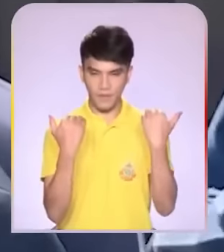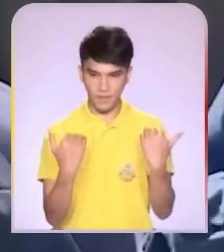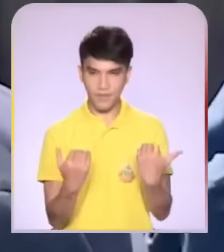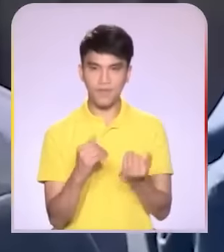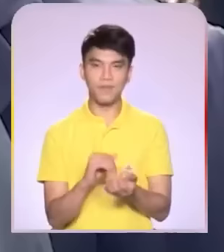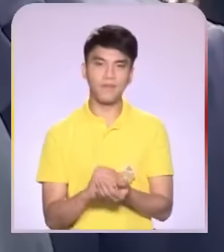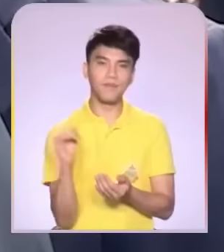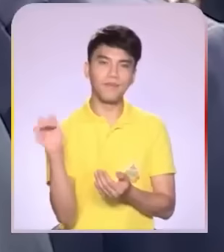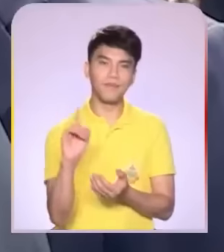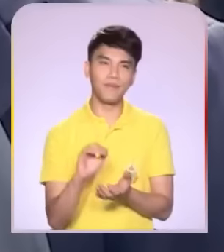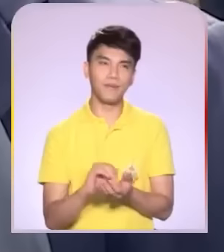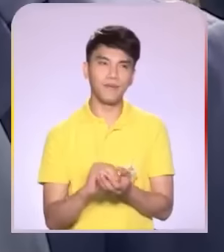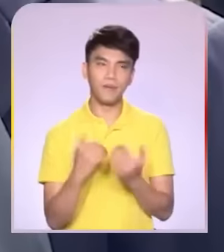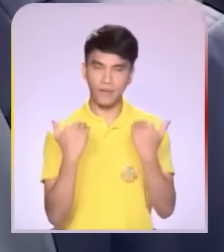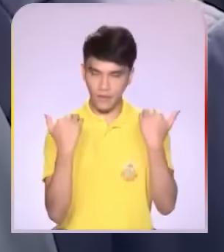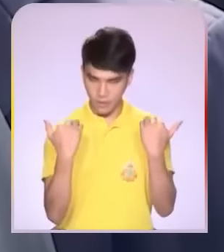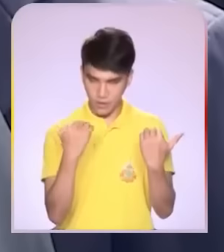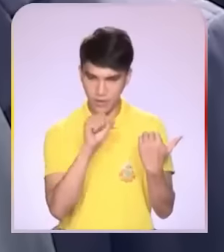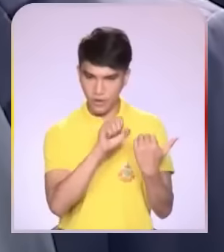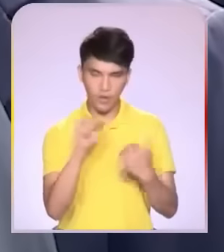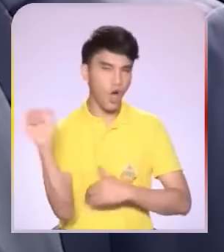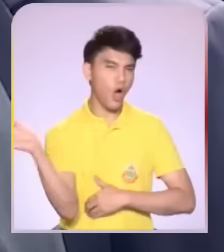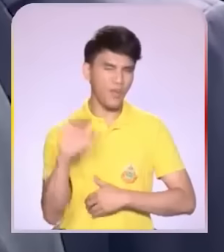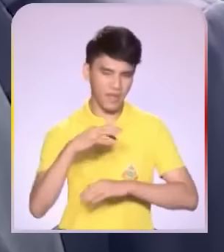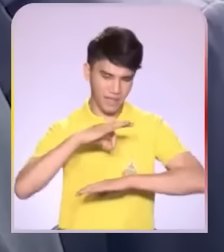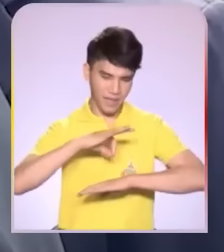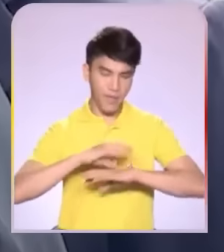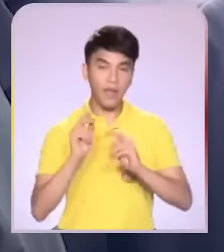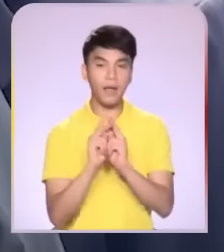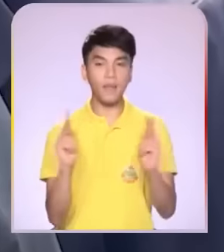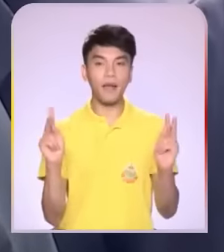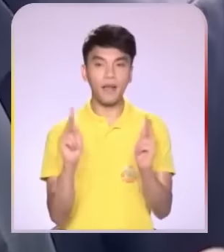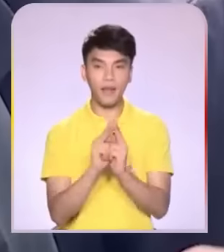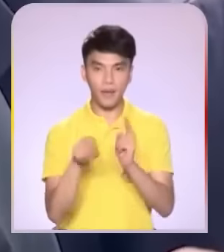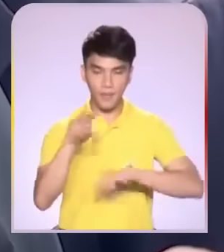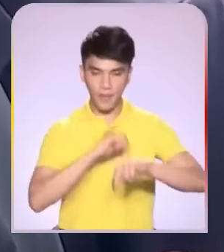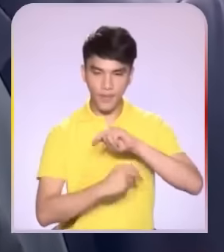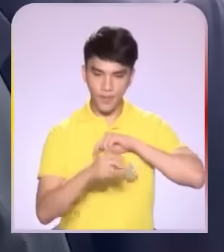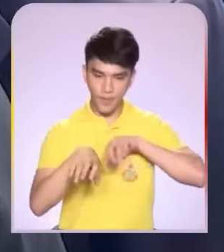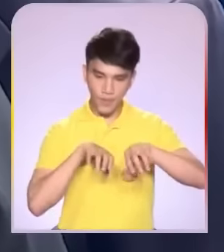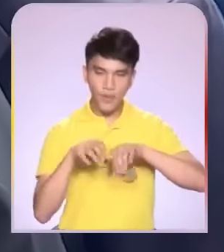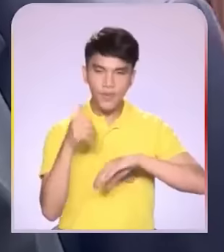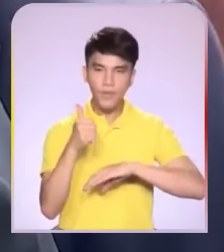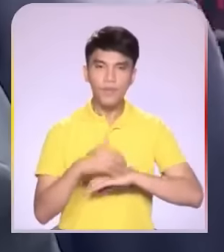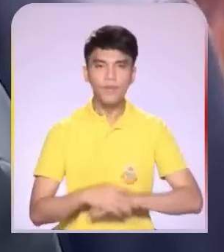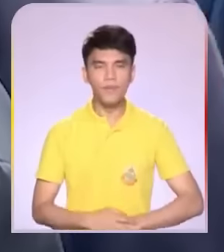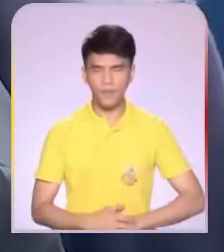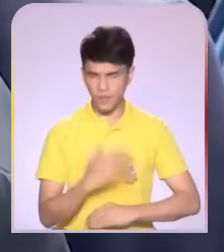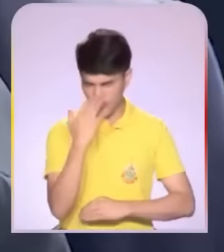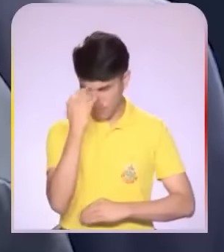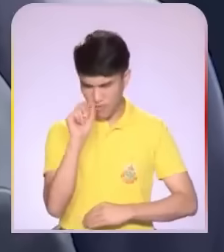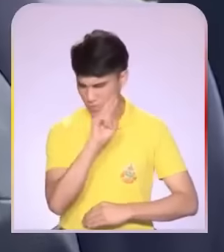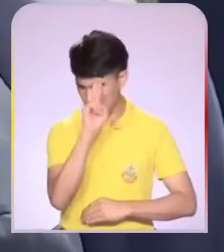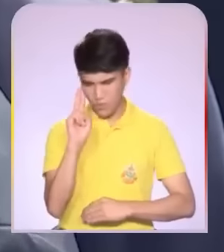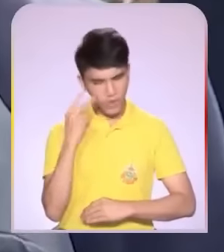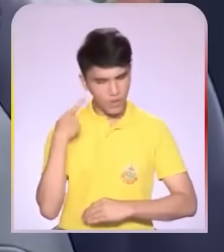คือท่านบอกใช่ไหมแม้ไม่เป็นสสใช่ไหมแต่เข้ามาดำรงตำแหน่งกรรมาธิการนั้นก็จะต้องตรวจสอบและจัดการได้ถูกต้องไหมพอแอบอ้าง